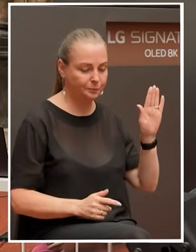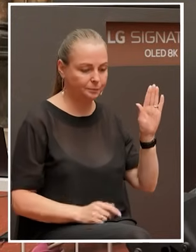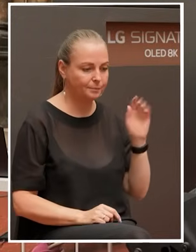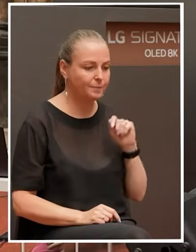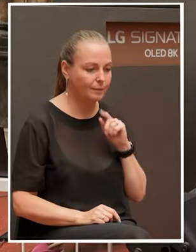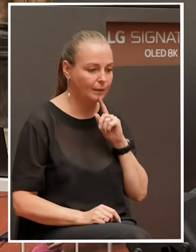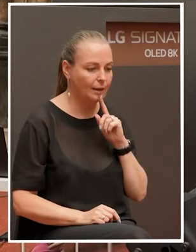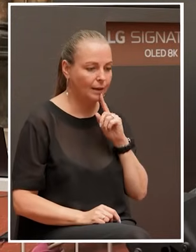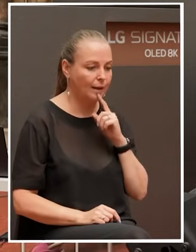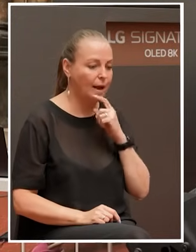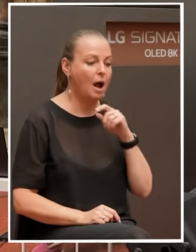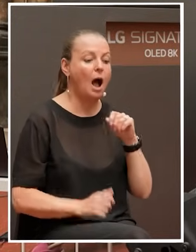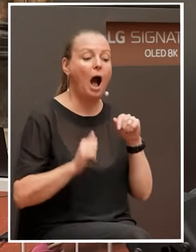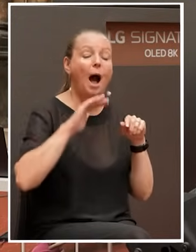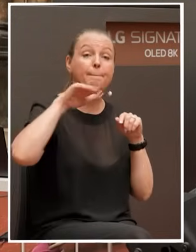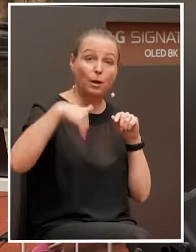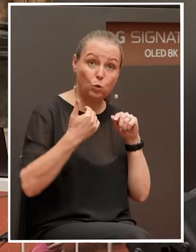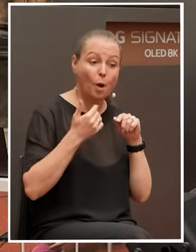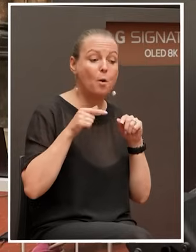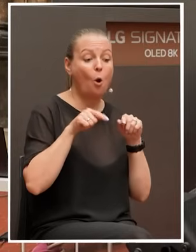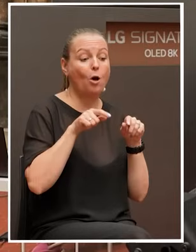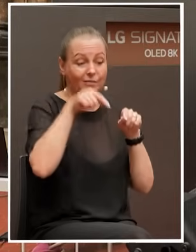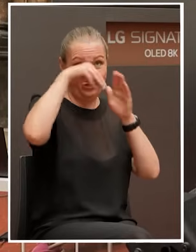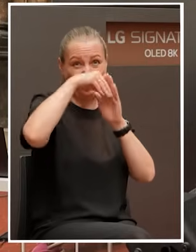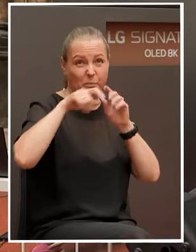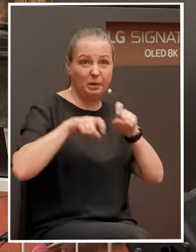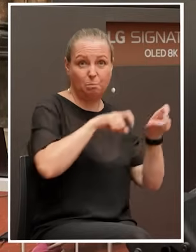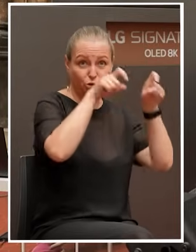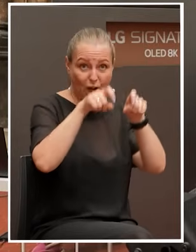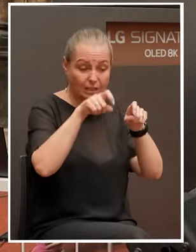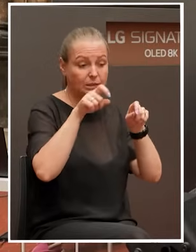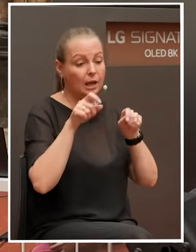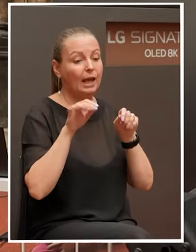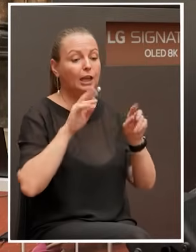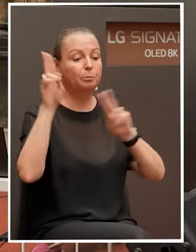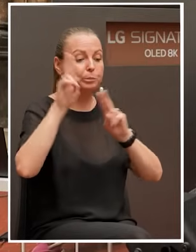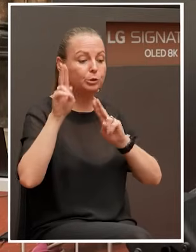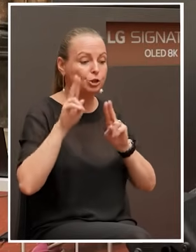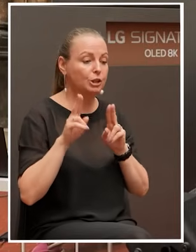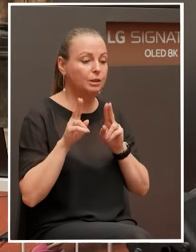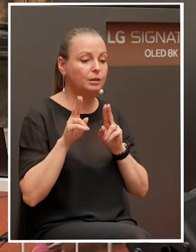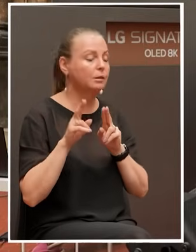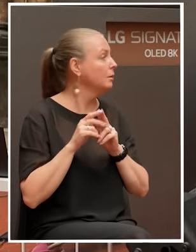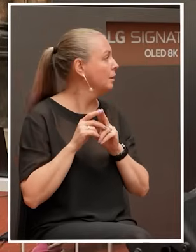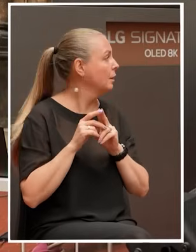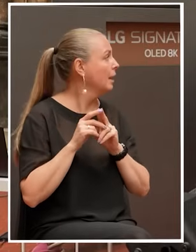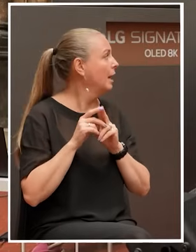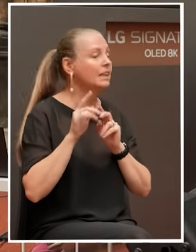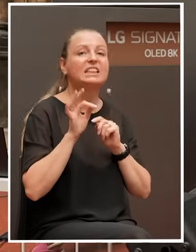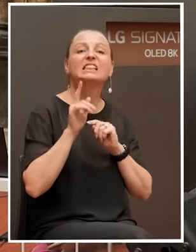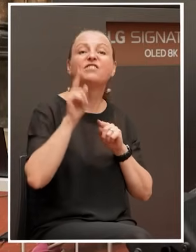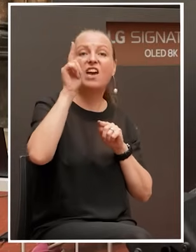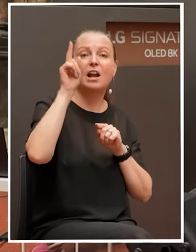эти вещи, а затем он смещается и пишет вот здесь из верхних